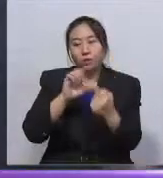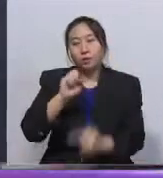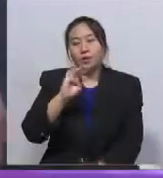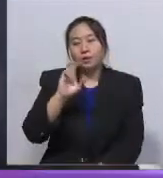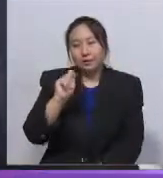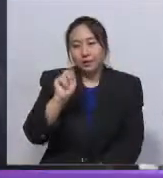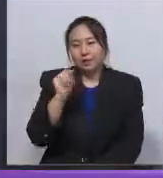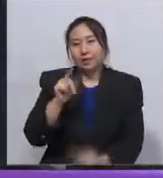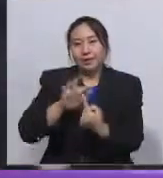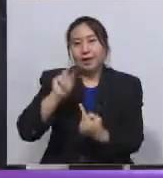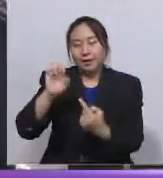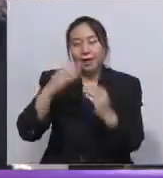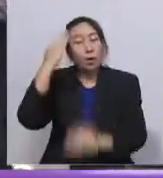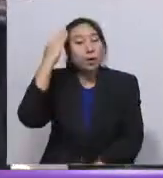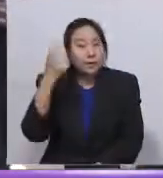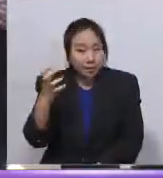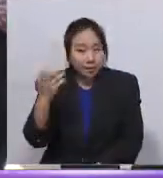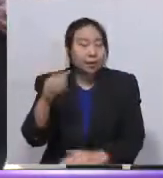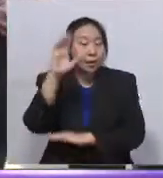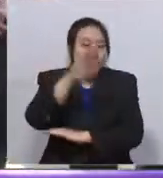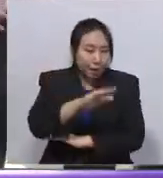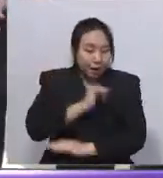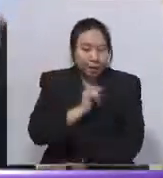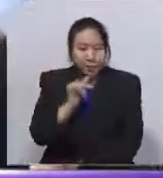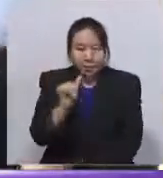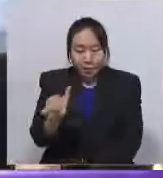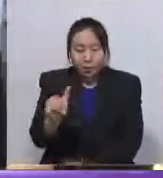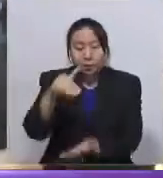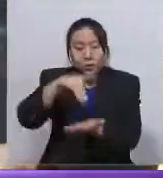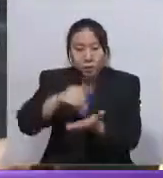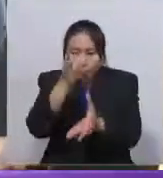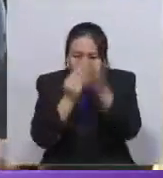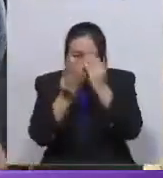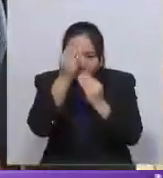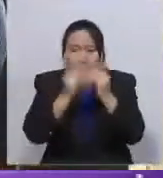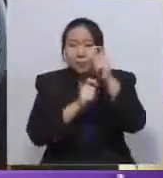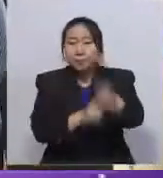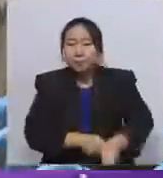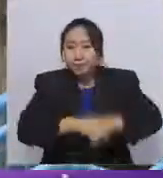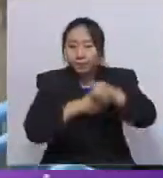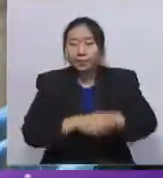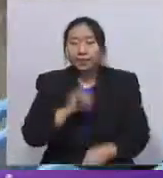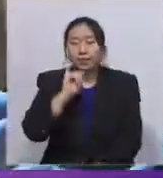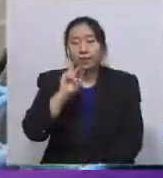หินในช่วงบ่ายจะเดินทางไปยังศูนย์เรียนรู้การเกษตรครบวงจรไ